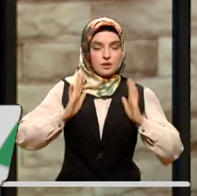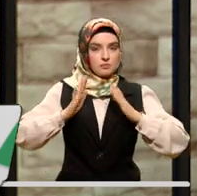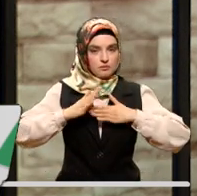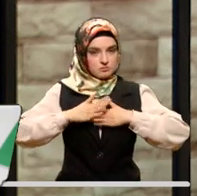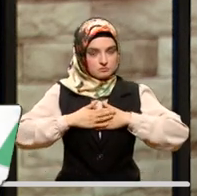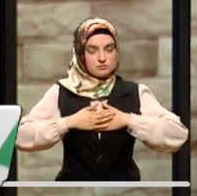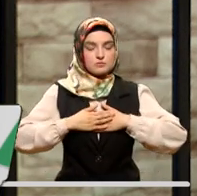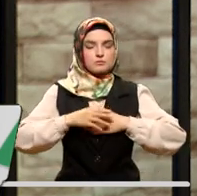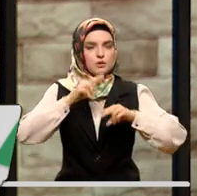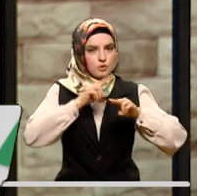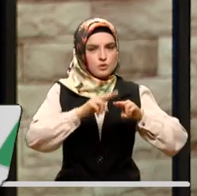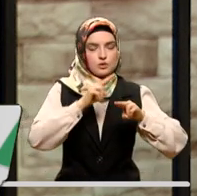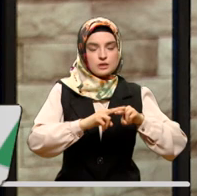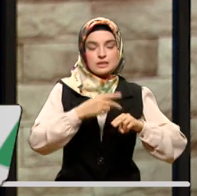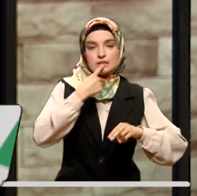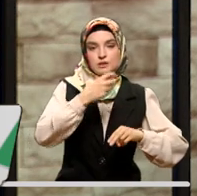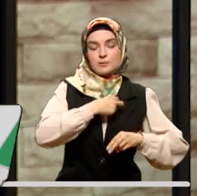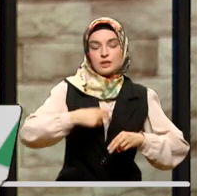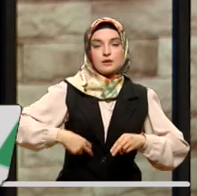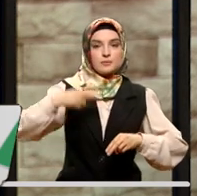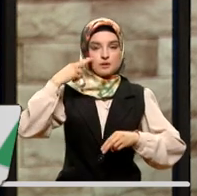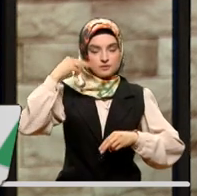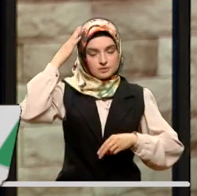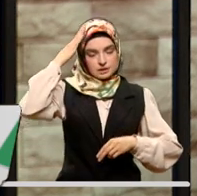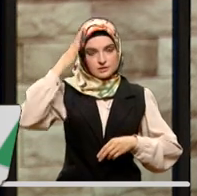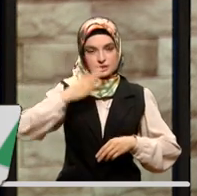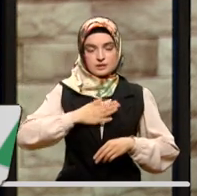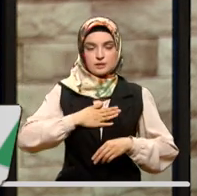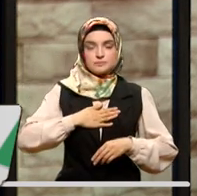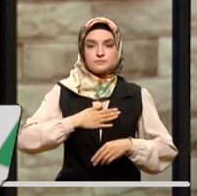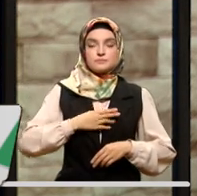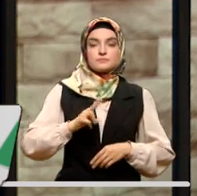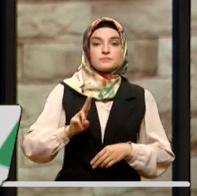ifadesiyle Efendimizin karşılaşıyoruz. 7 yaşına kadar tabii bu çocuğun